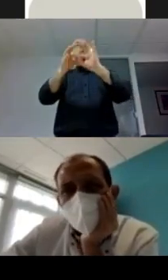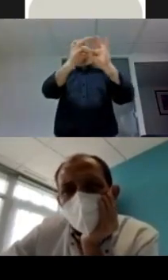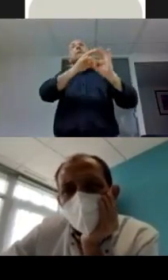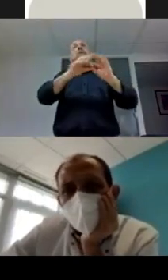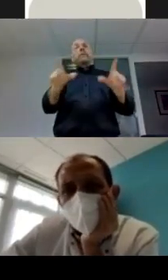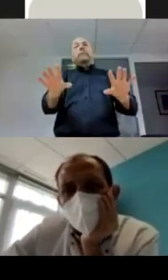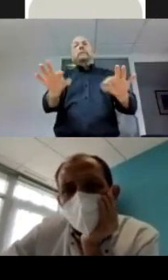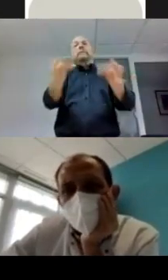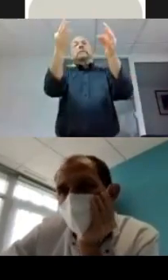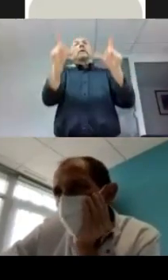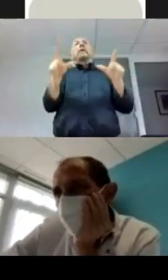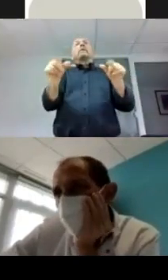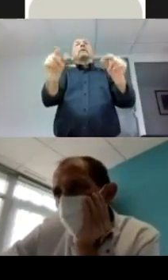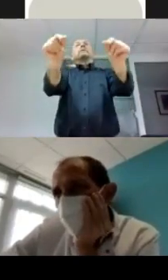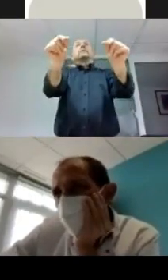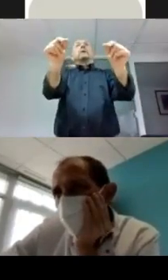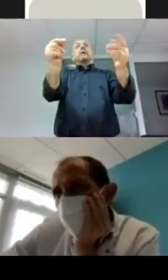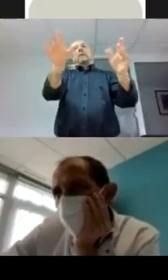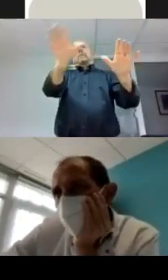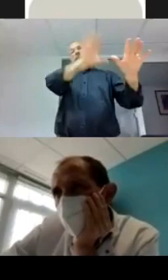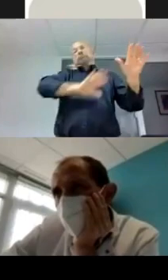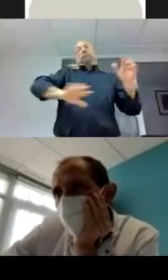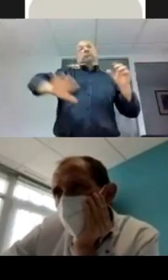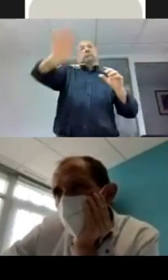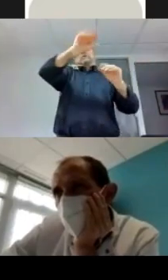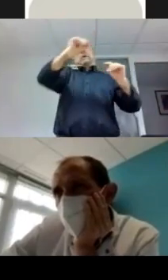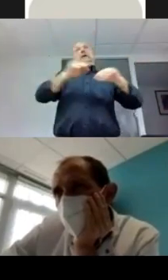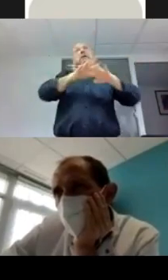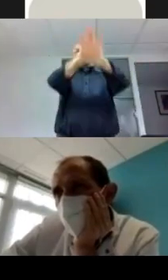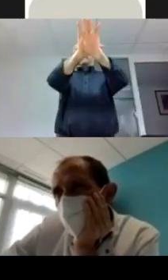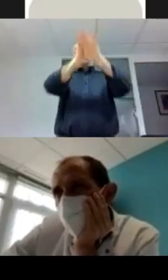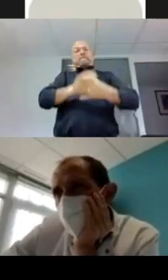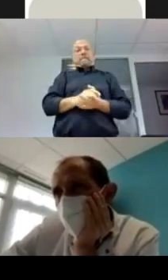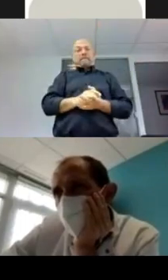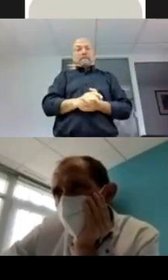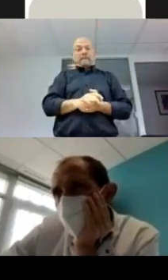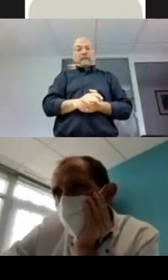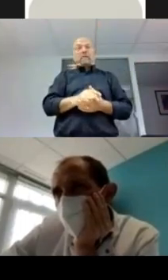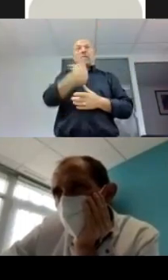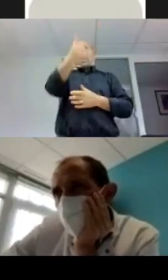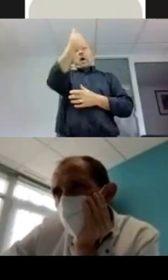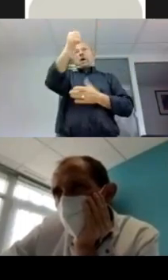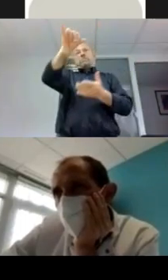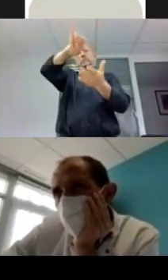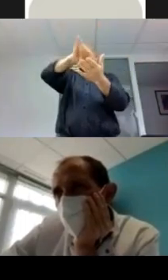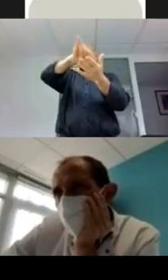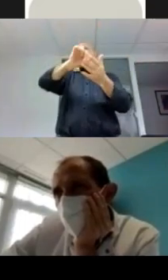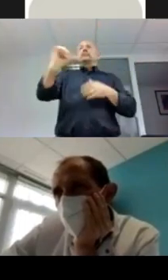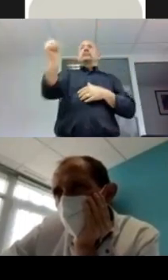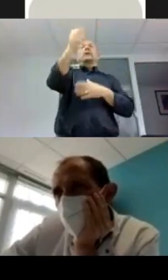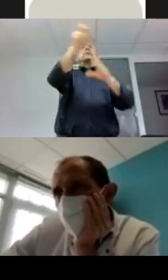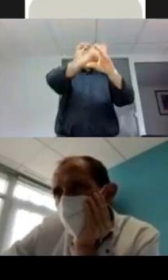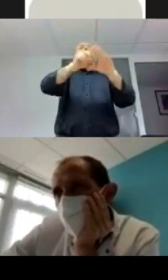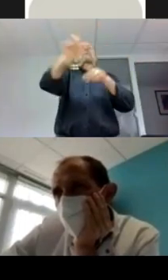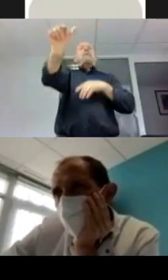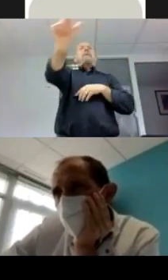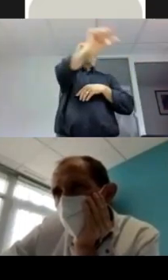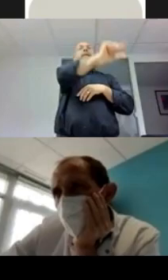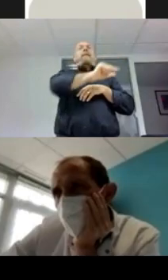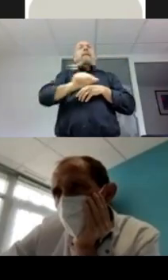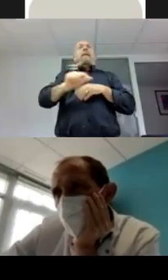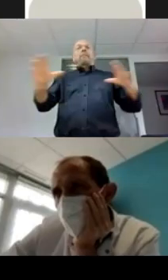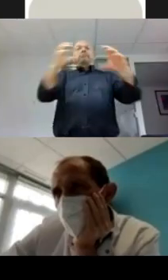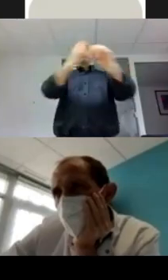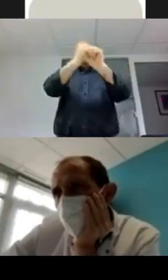qu'un seul centre, le Centre régional de coordination de dépistage des cancers de Nouvelle-Aquitaine, qui regroupe donc